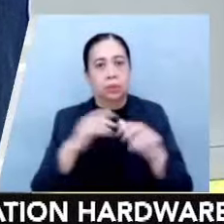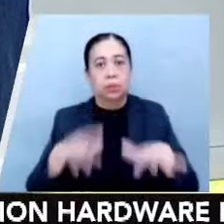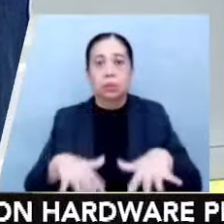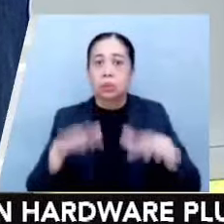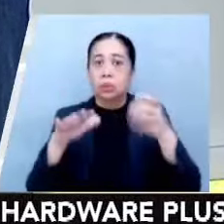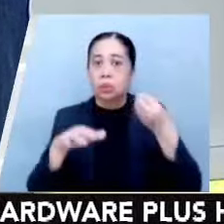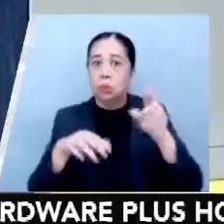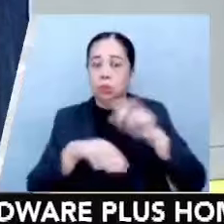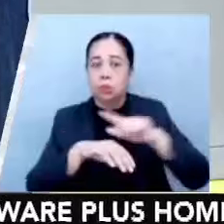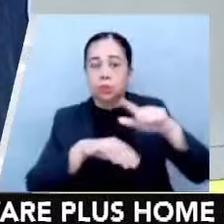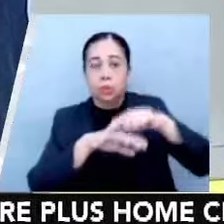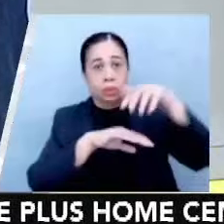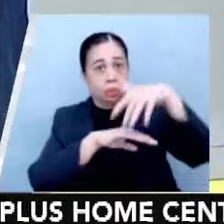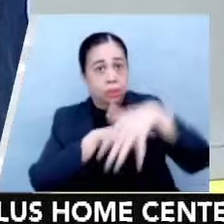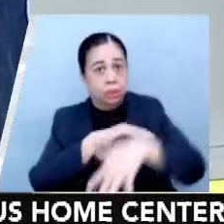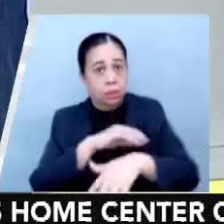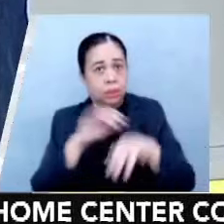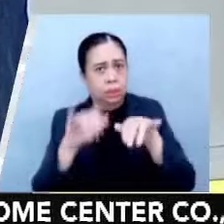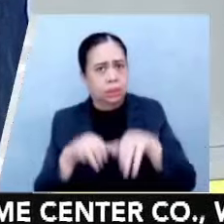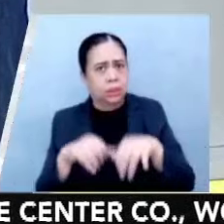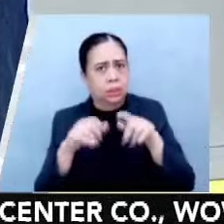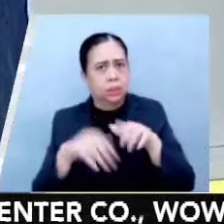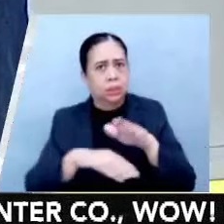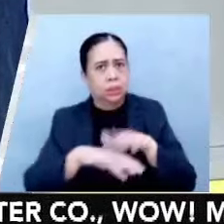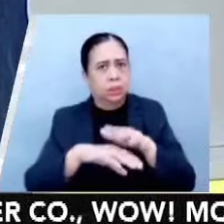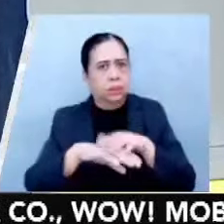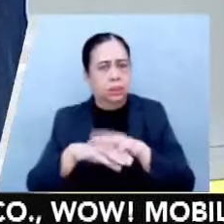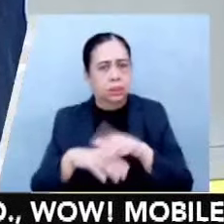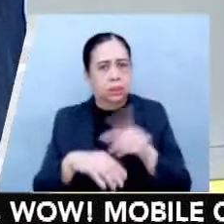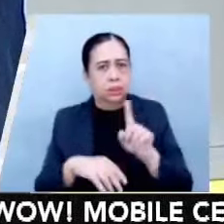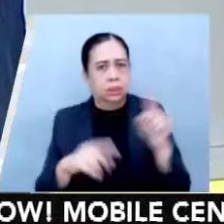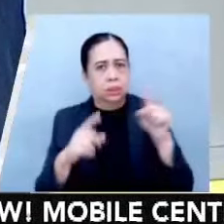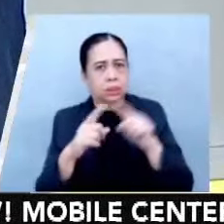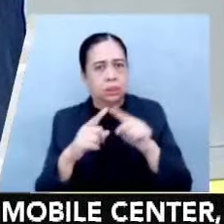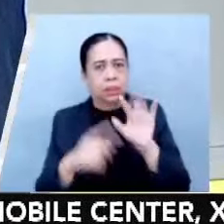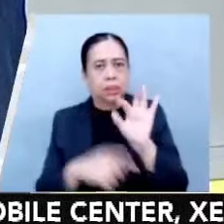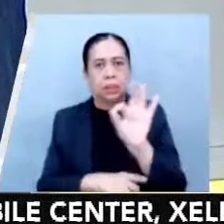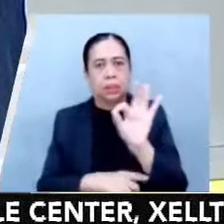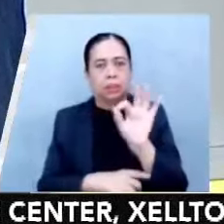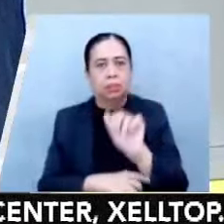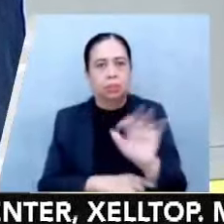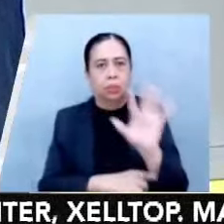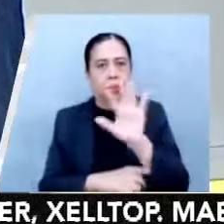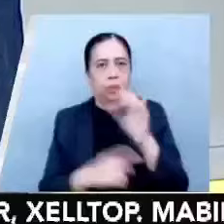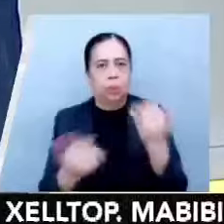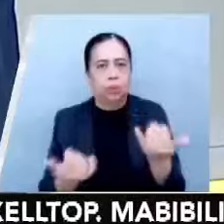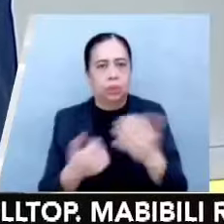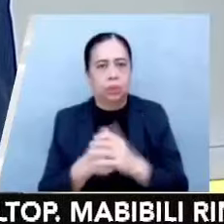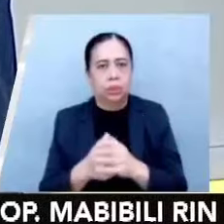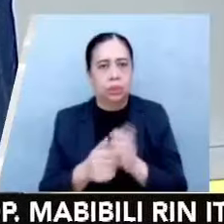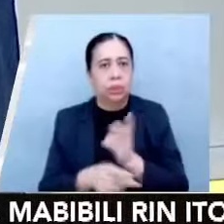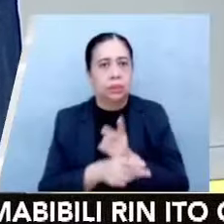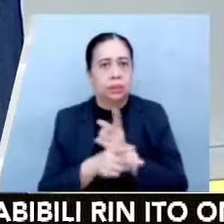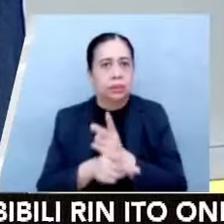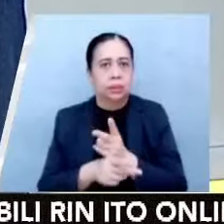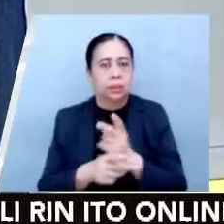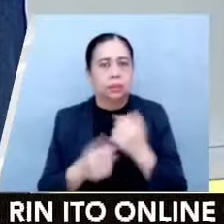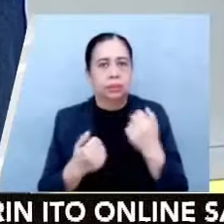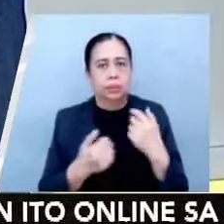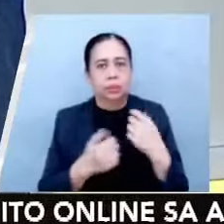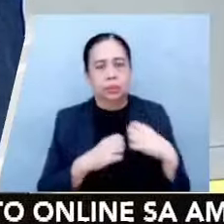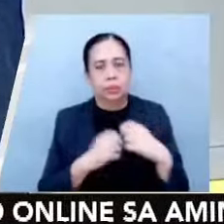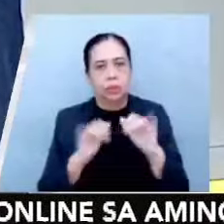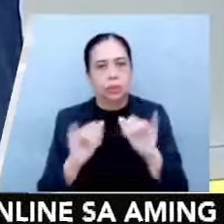landslide. Tatagal po ang nasabing thunderstorm advisory hanggang alas 9 ngayong umaga. Ingat po tayong lahat mga kapuso. Stay safe and